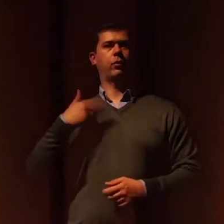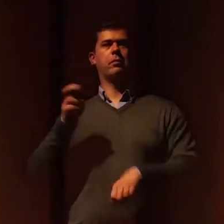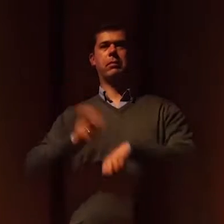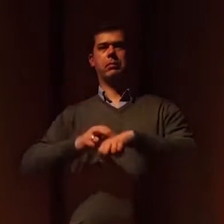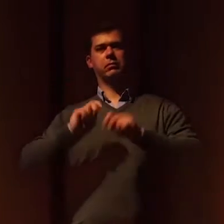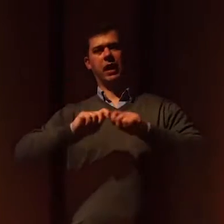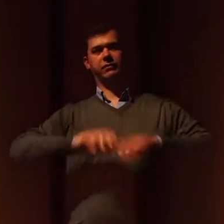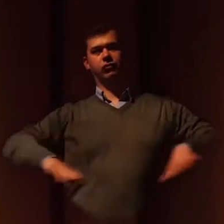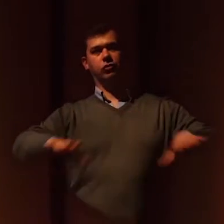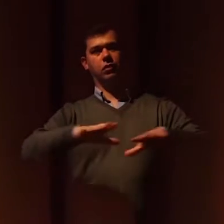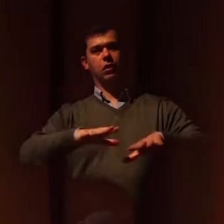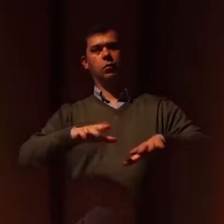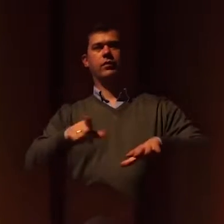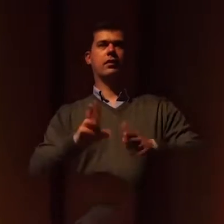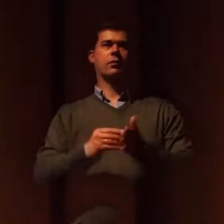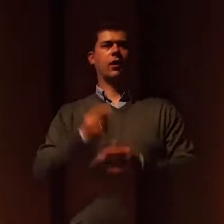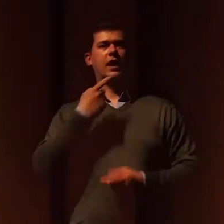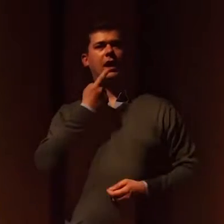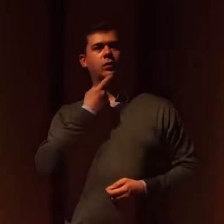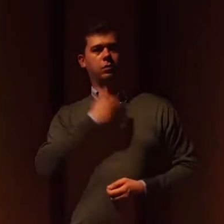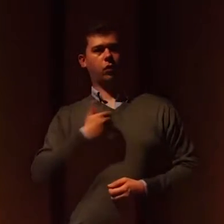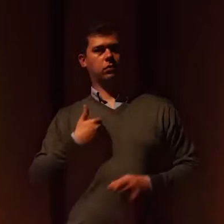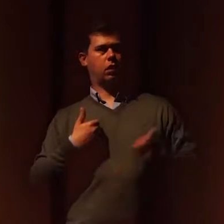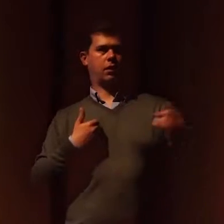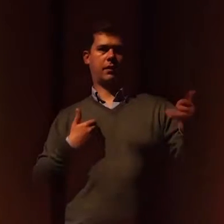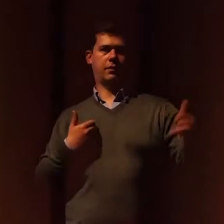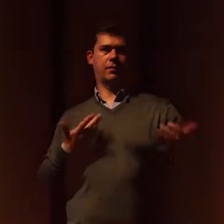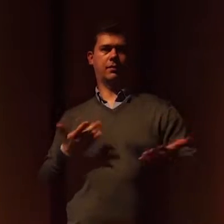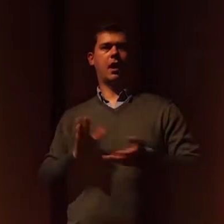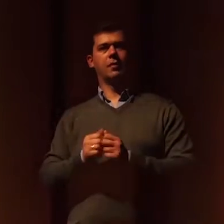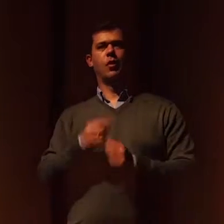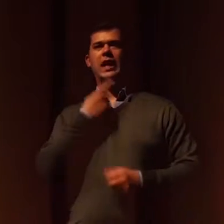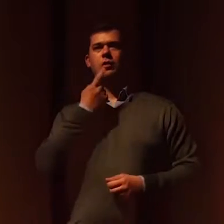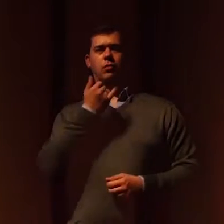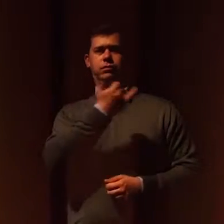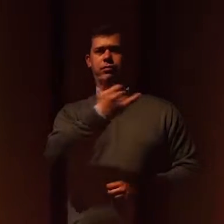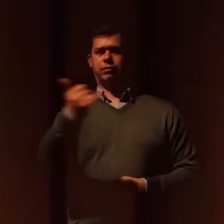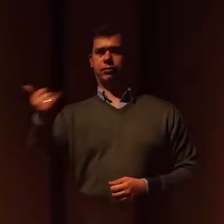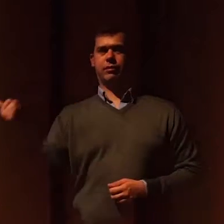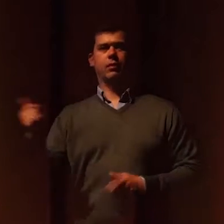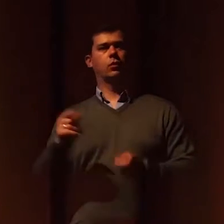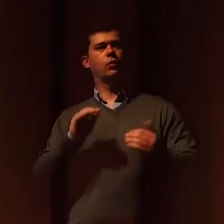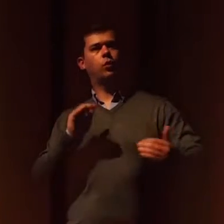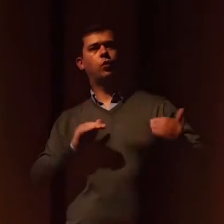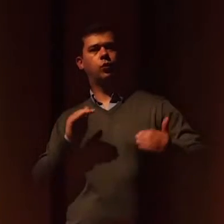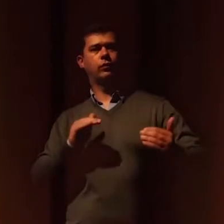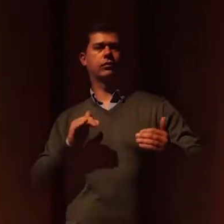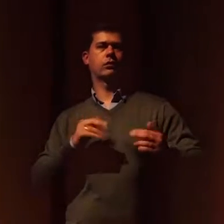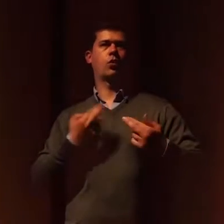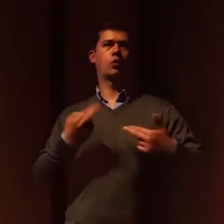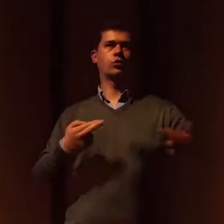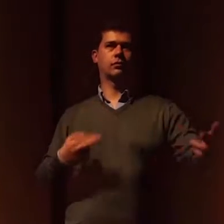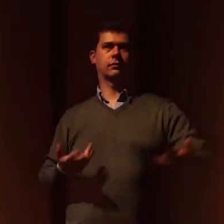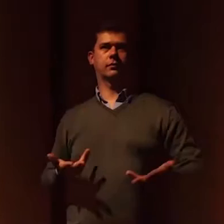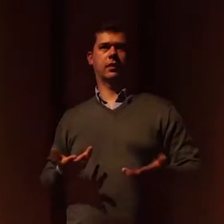do tego żeby się zastanowić nad językiem nad wielością języków zróżnicowani językowymi nie wykorzystać tego